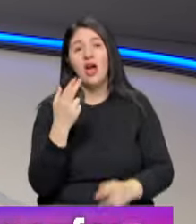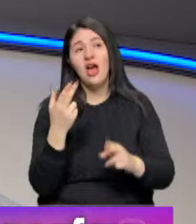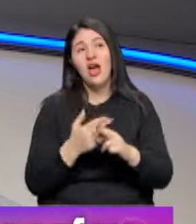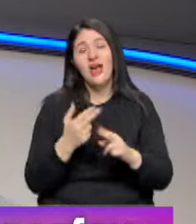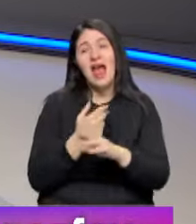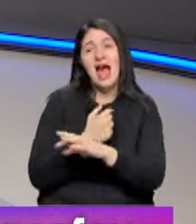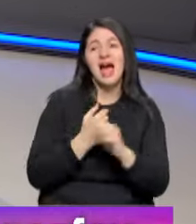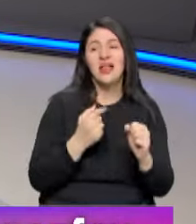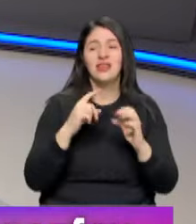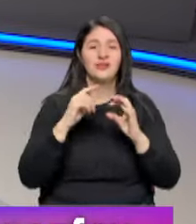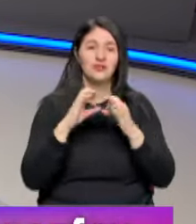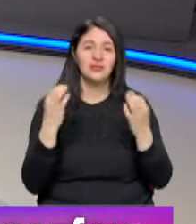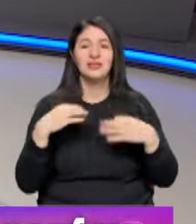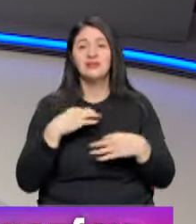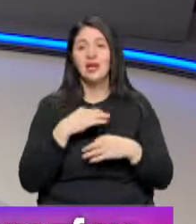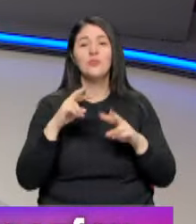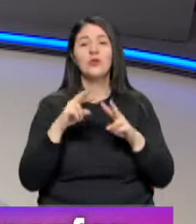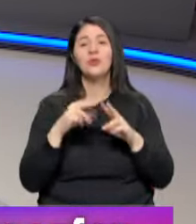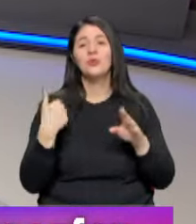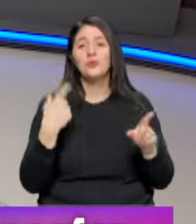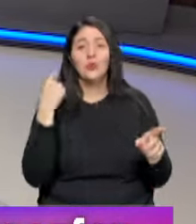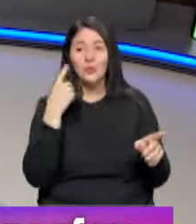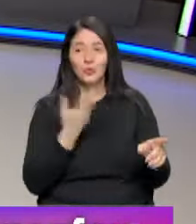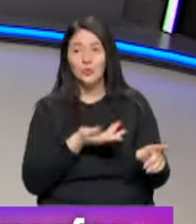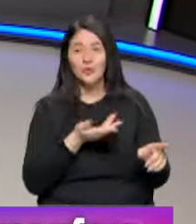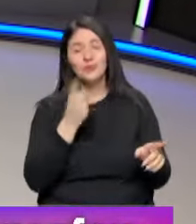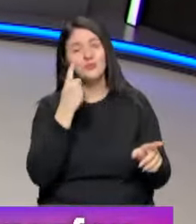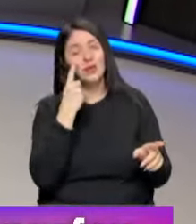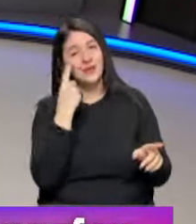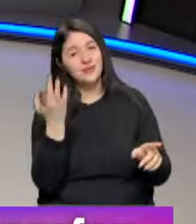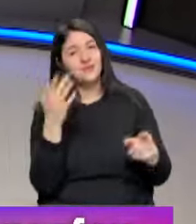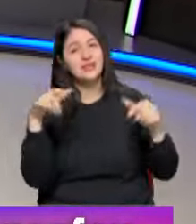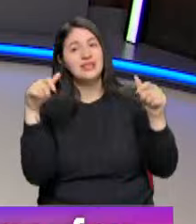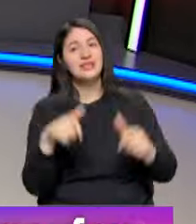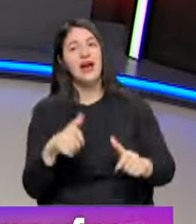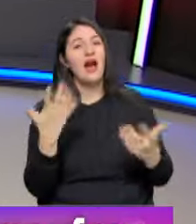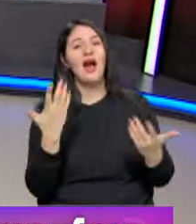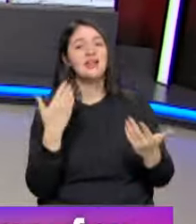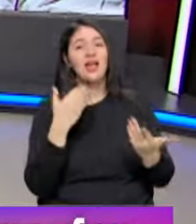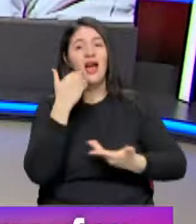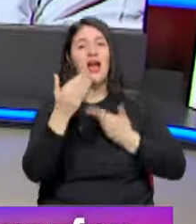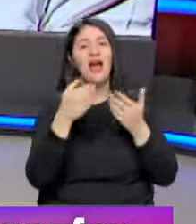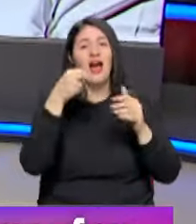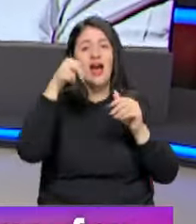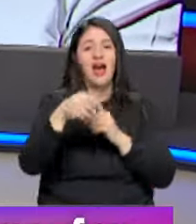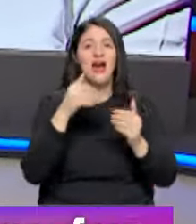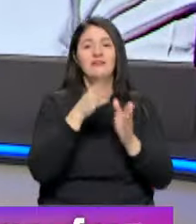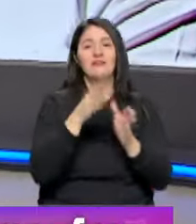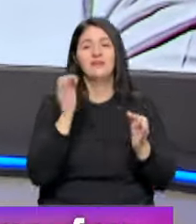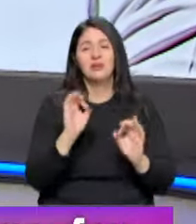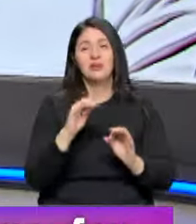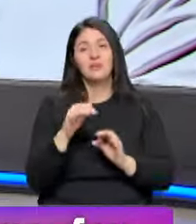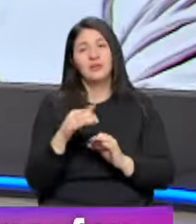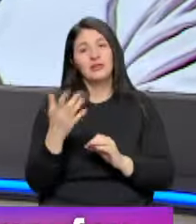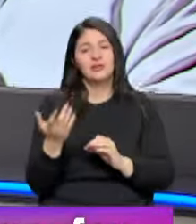esinlenilen cümleleri de Sayın Murat Kurum'dan duyuyoruz. Bir bakalım sahaya hangi mesajlarla indi başka